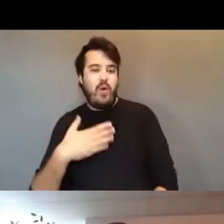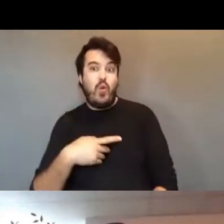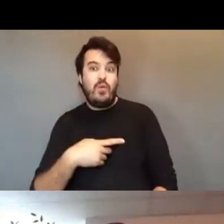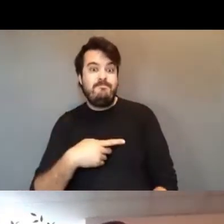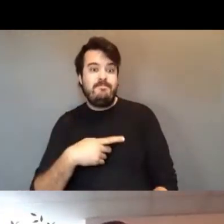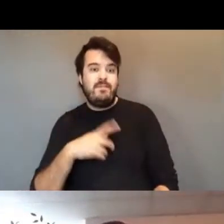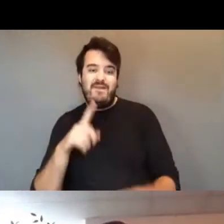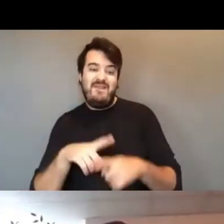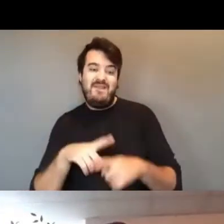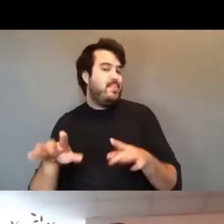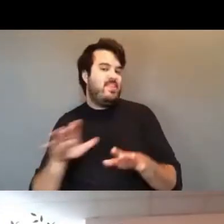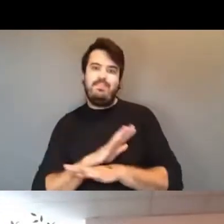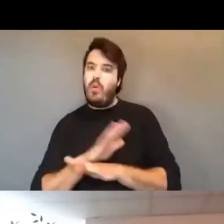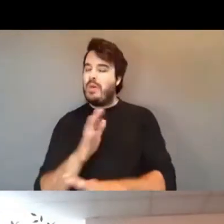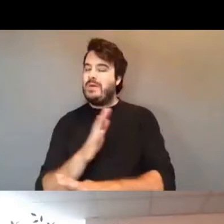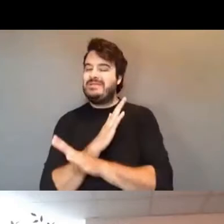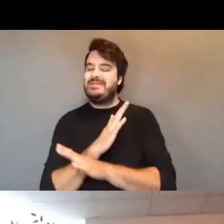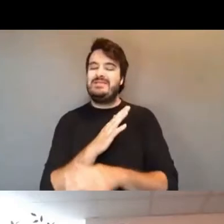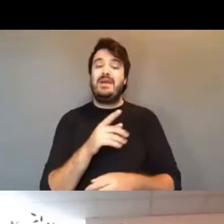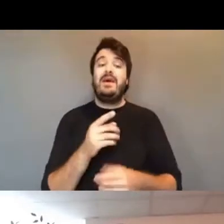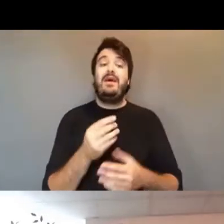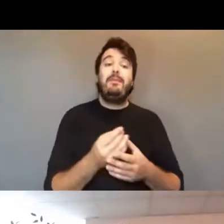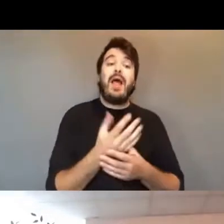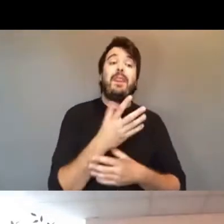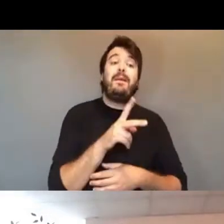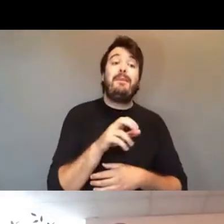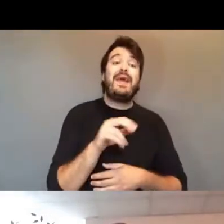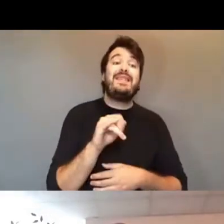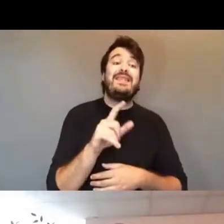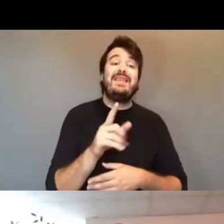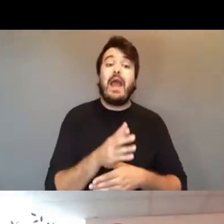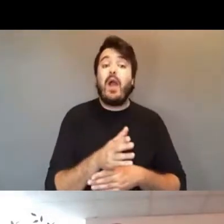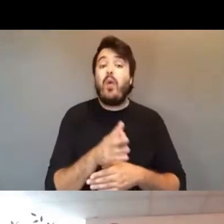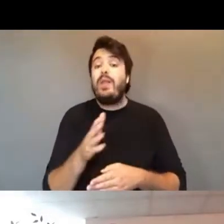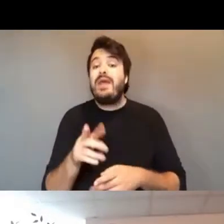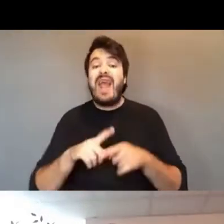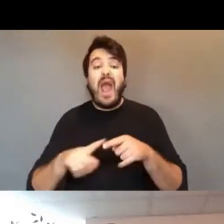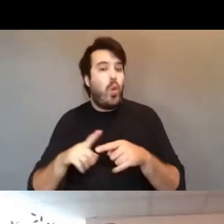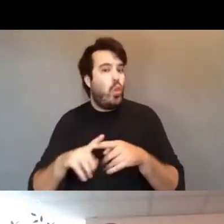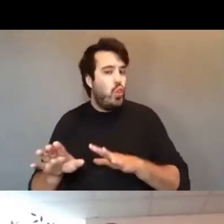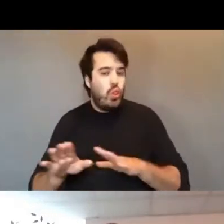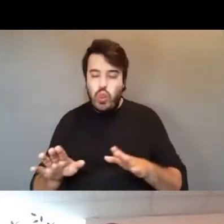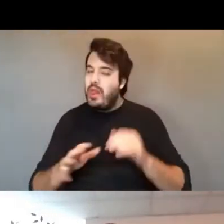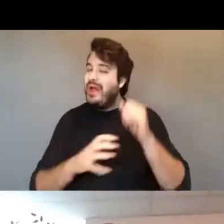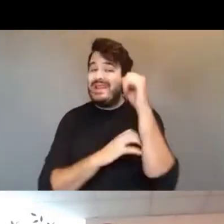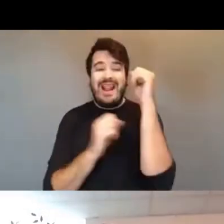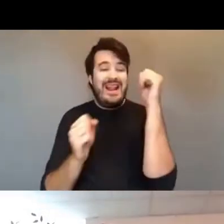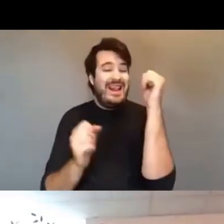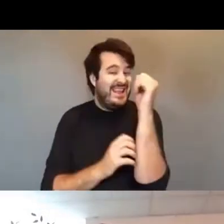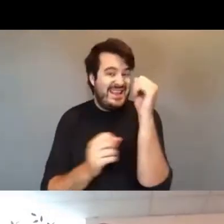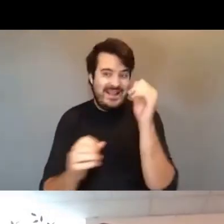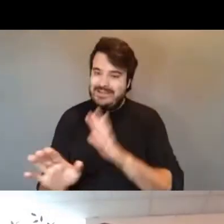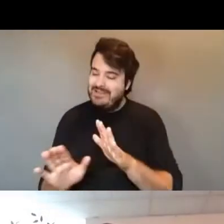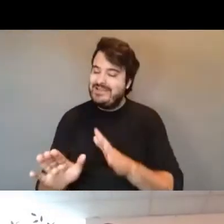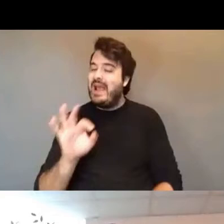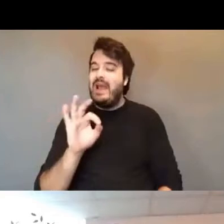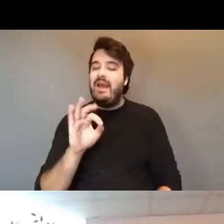va éviter de mettre le persil à côté des carottes, du